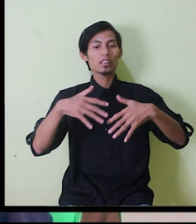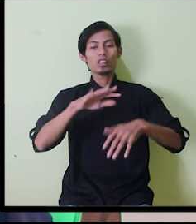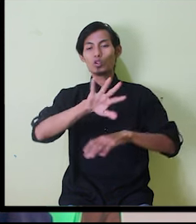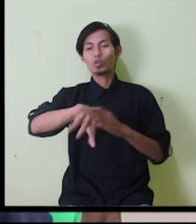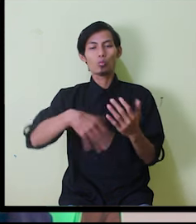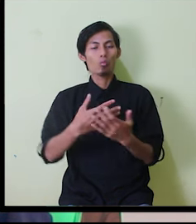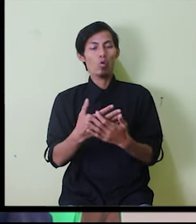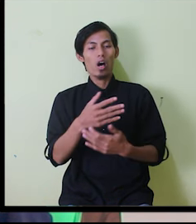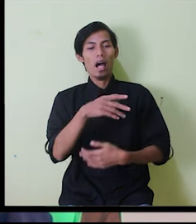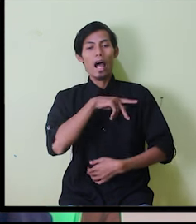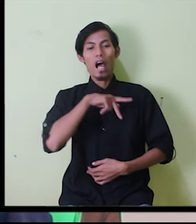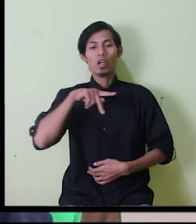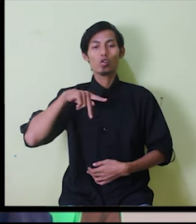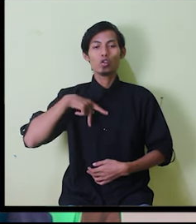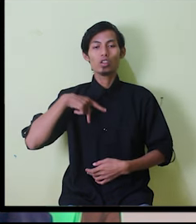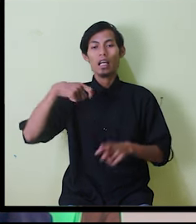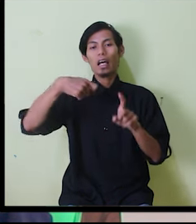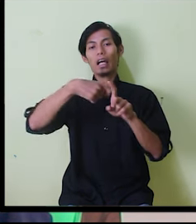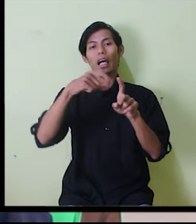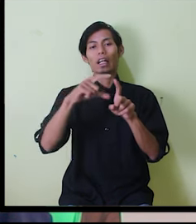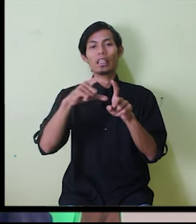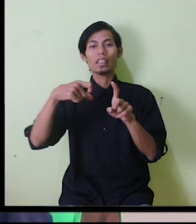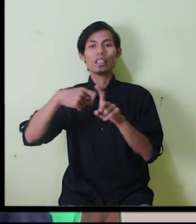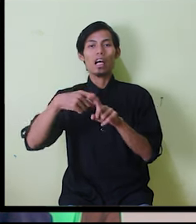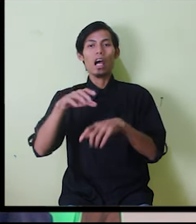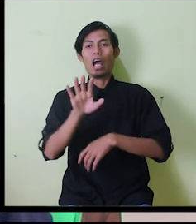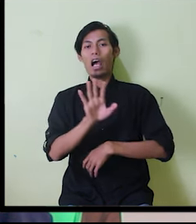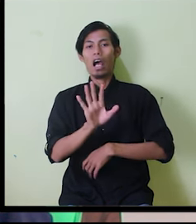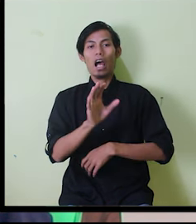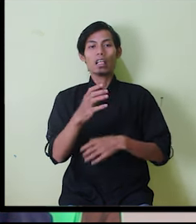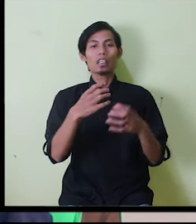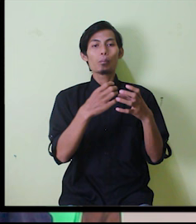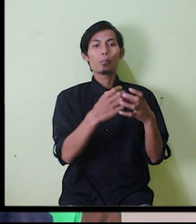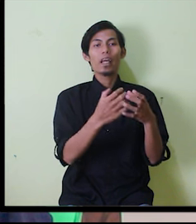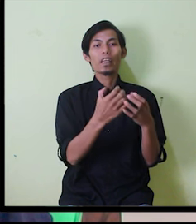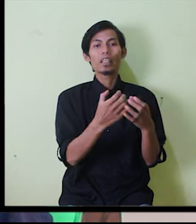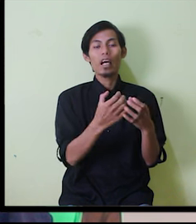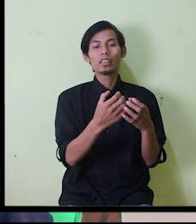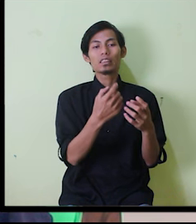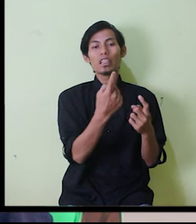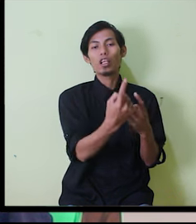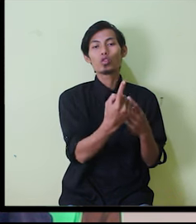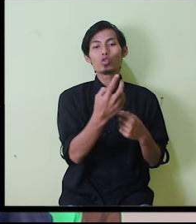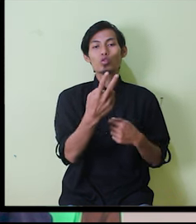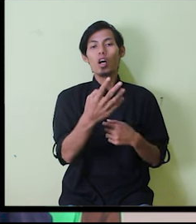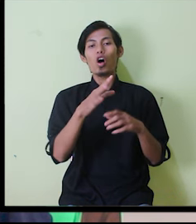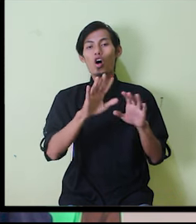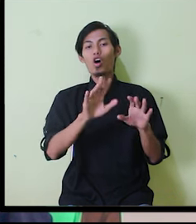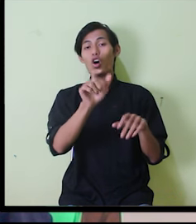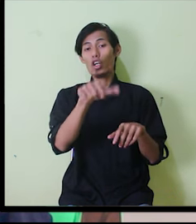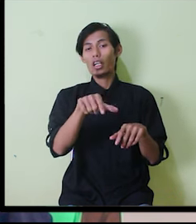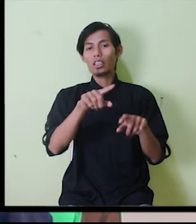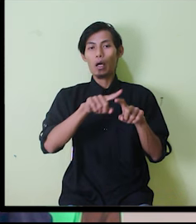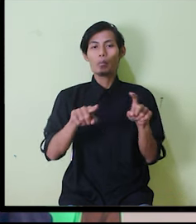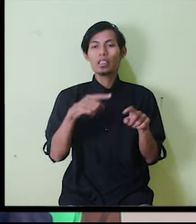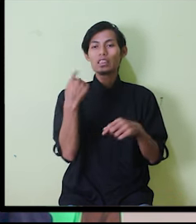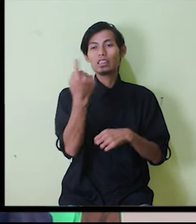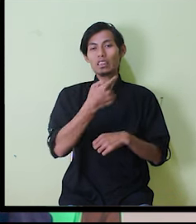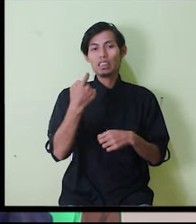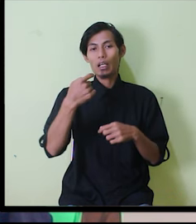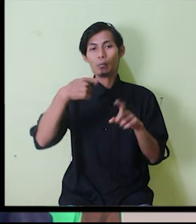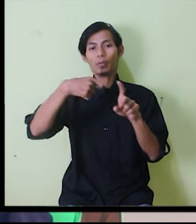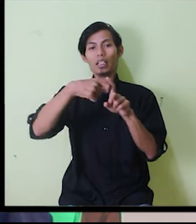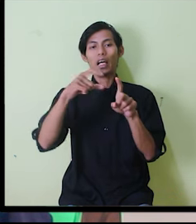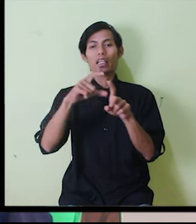anggota ka jadi tidak dipegang satu dua orang jadi setiap anggota itu memegang atau punya akun sendiri